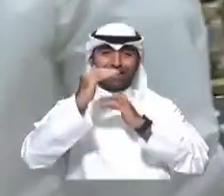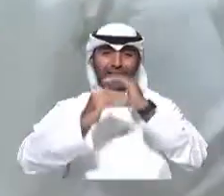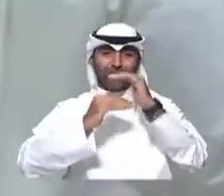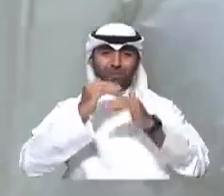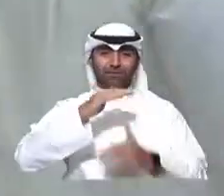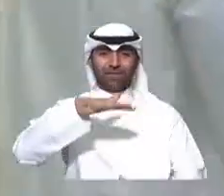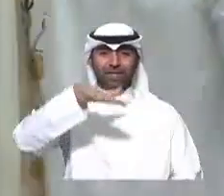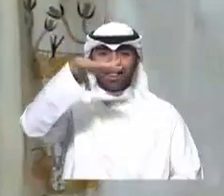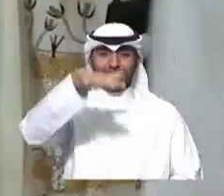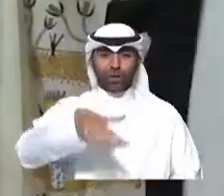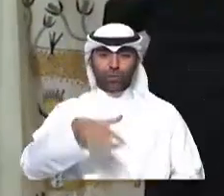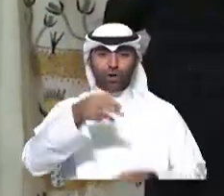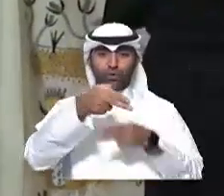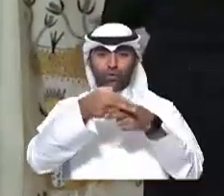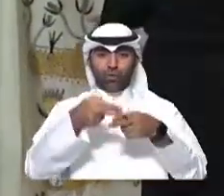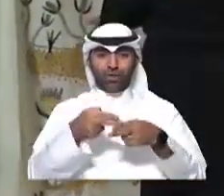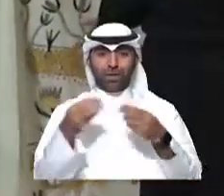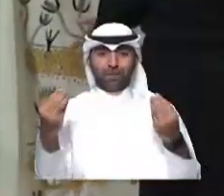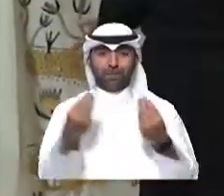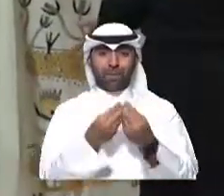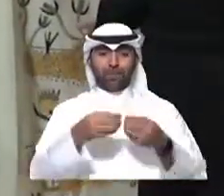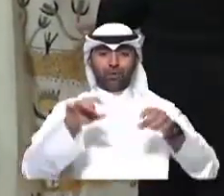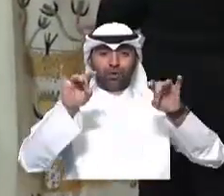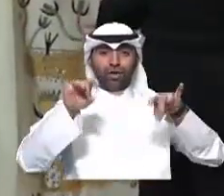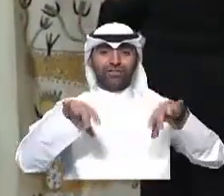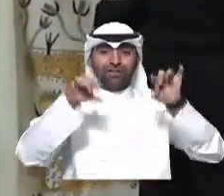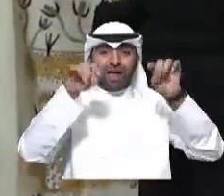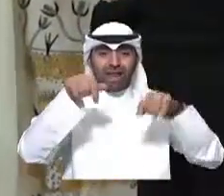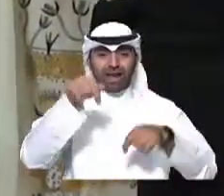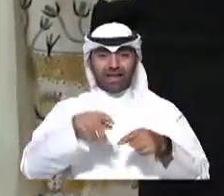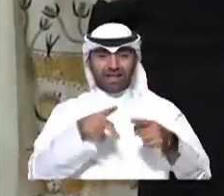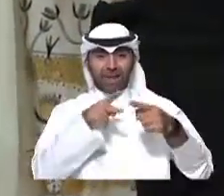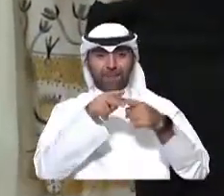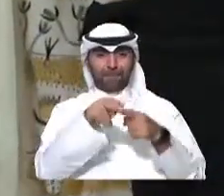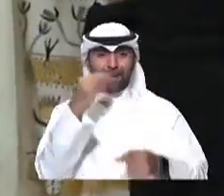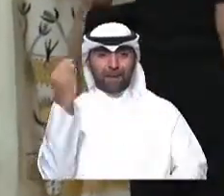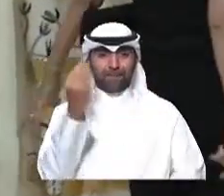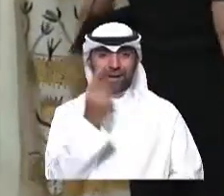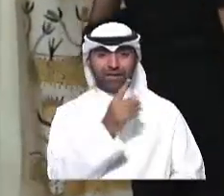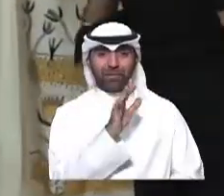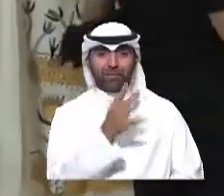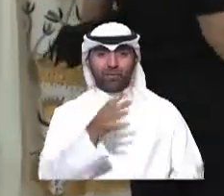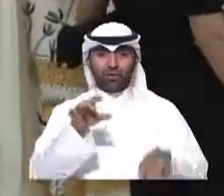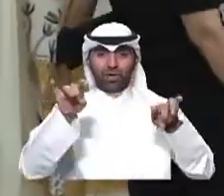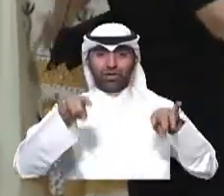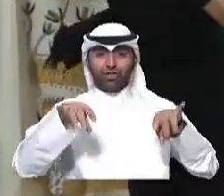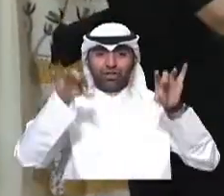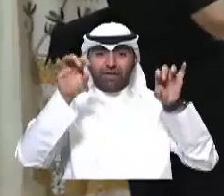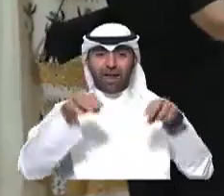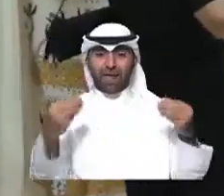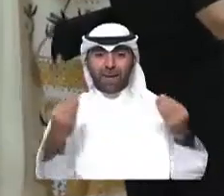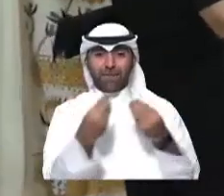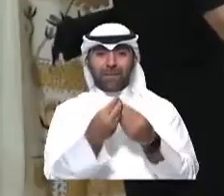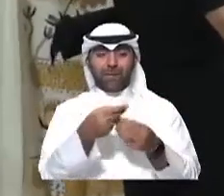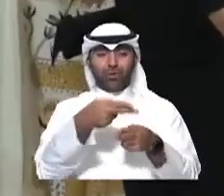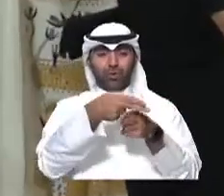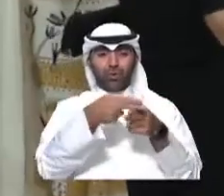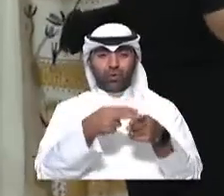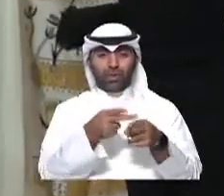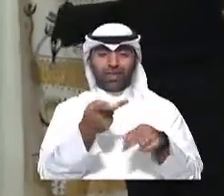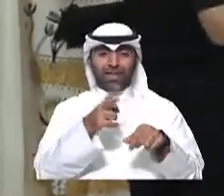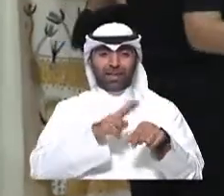مع بيت السدو، ويسعدنا أيضا التعاون مع فنانين ومصممين كويتيين